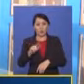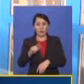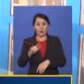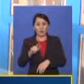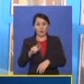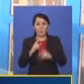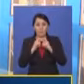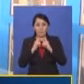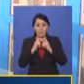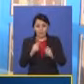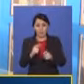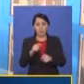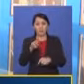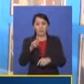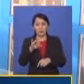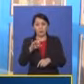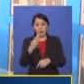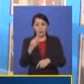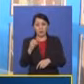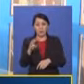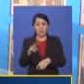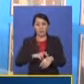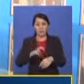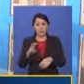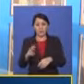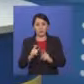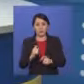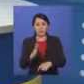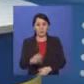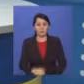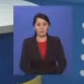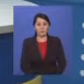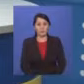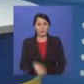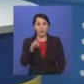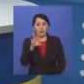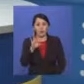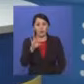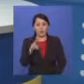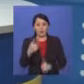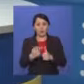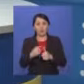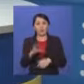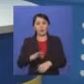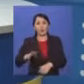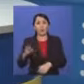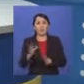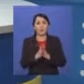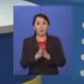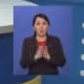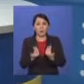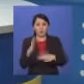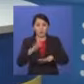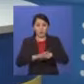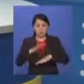Оның сыйлығы планшет, ол планшетті почта арқылы қабылдап алады. Сәбит Мұқанов атындағы облыстық ғылыми әмбебап